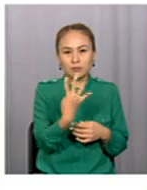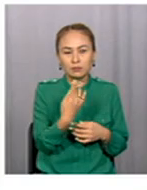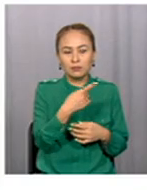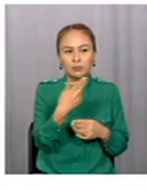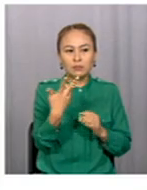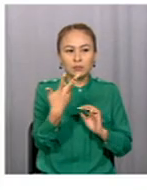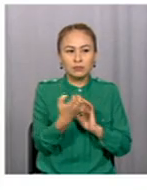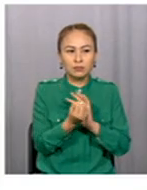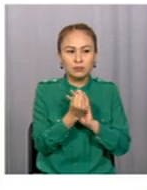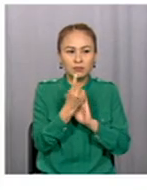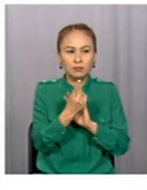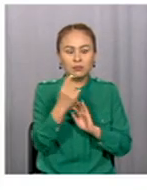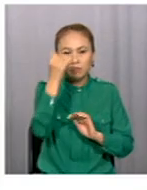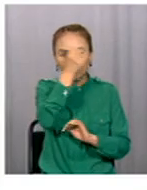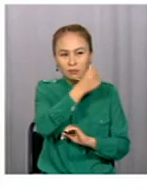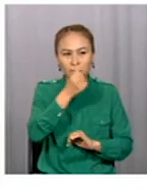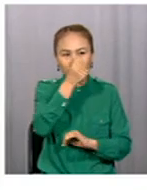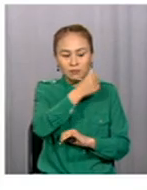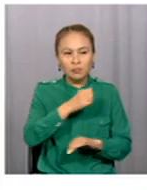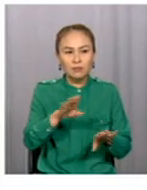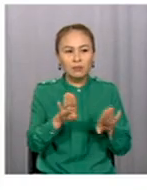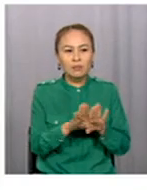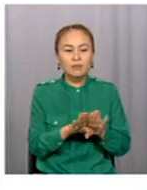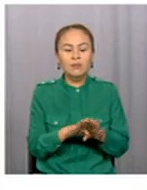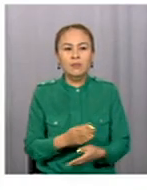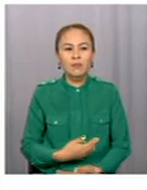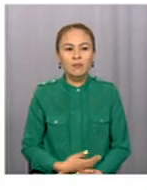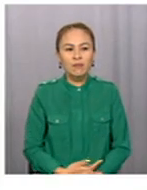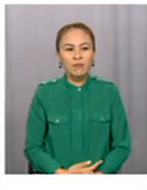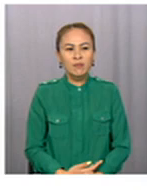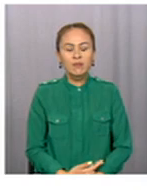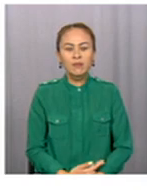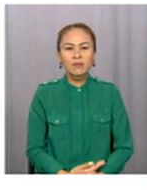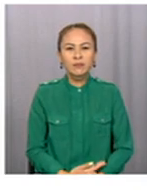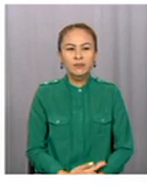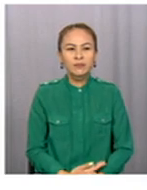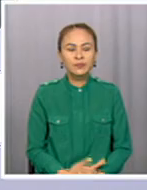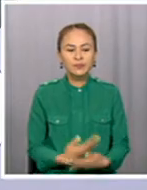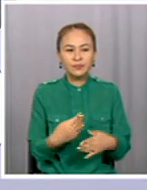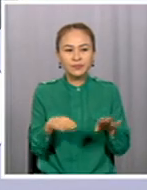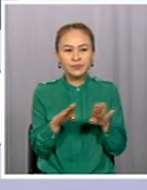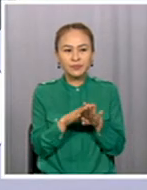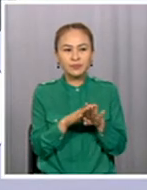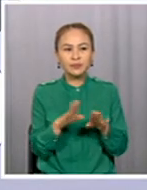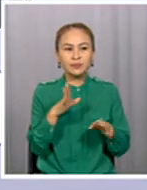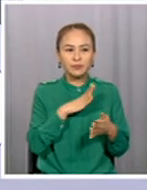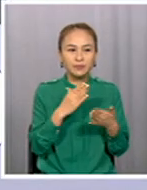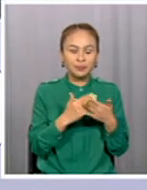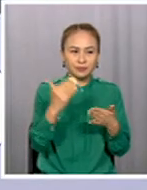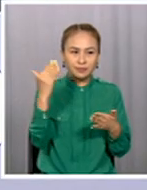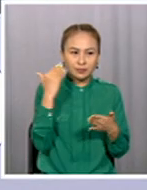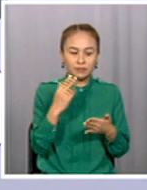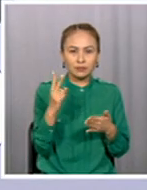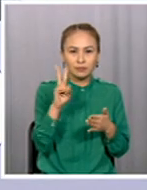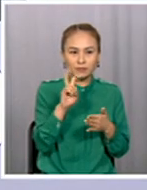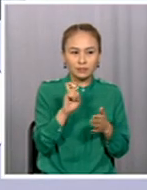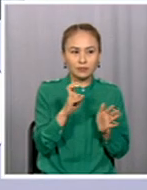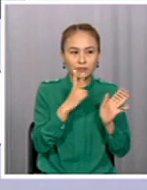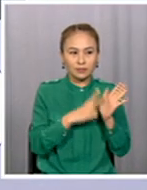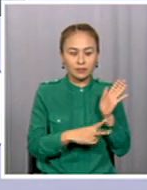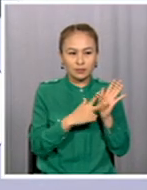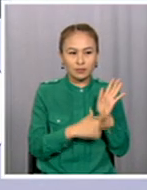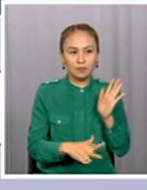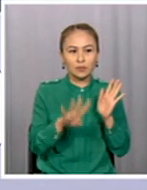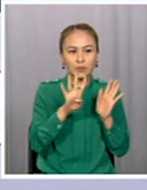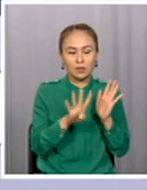келіп, біздің заманымыздың 311 жылы дүниеден қайтқан. Диоклетиан біздің заманымыздың 284